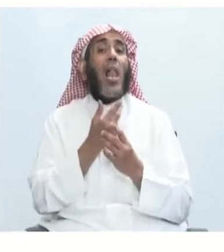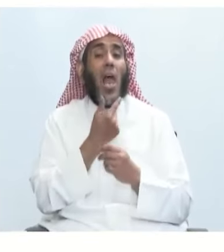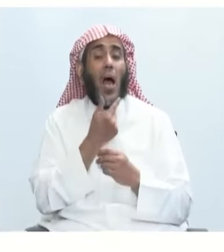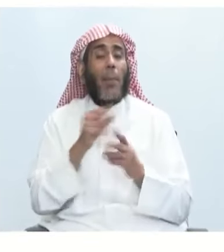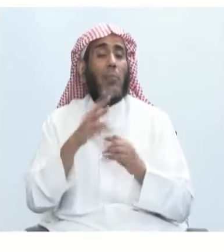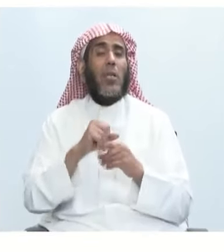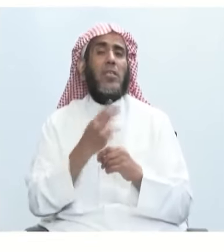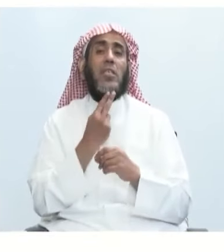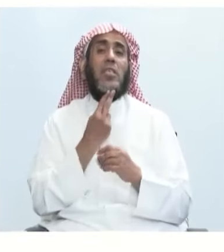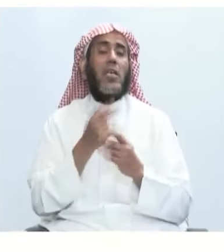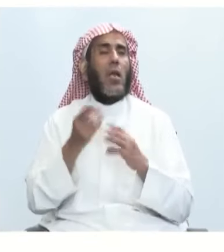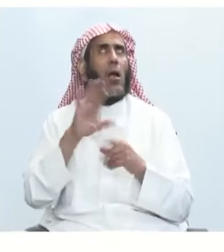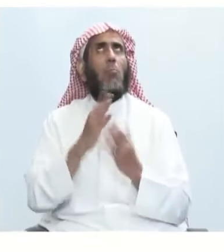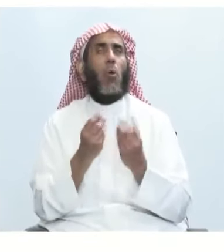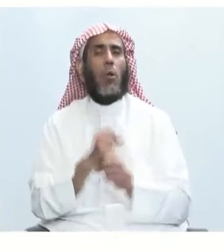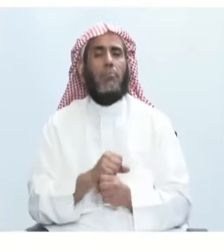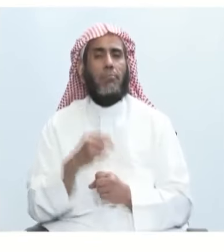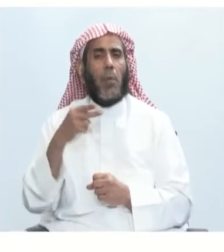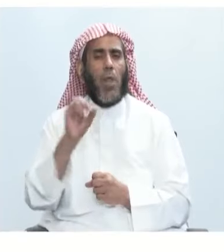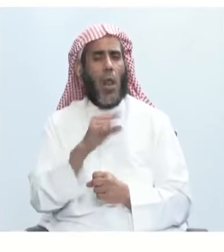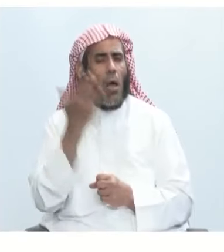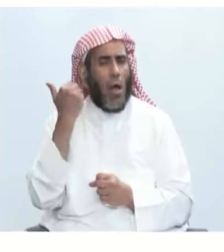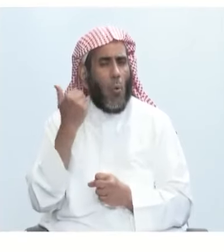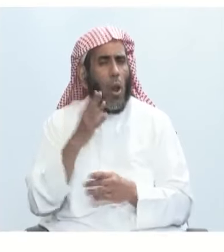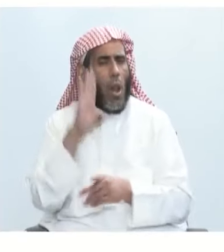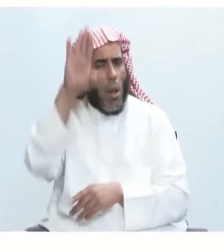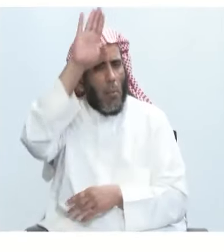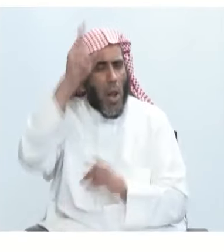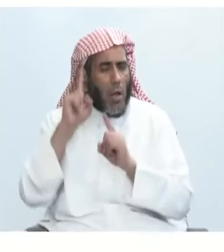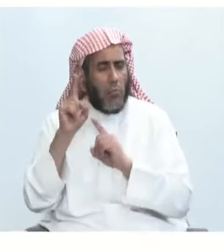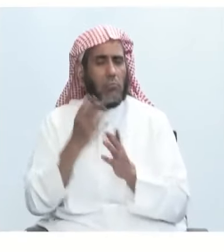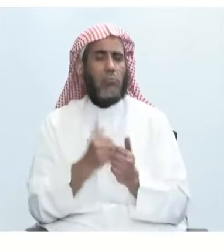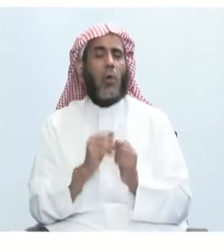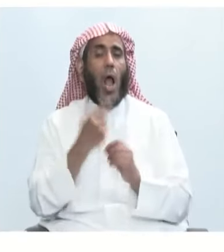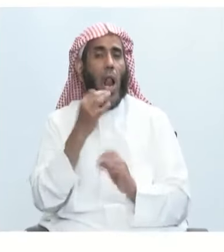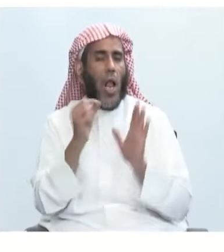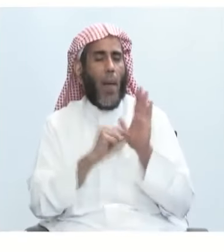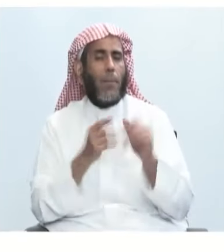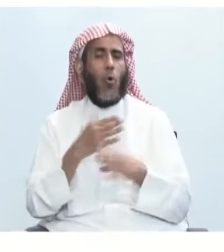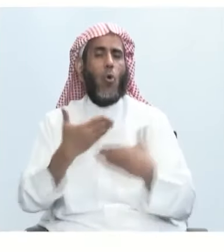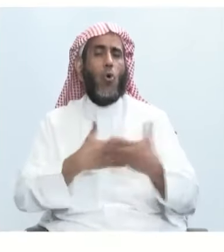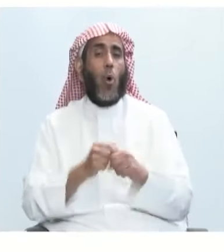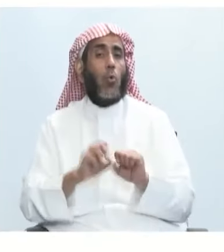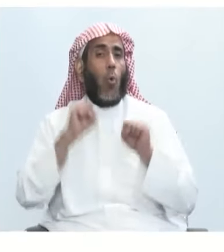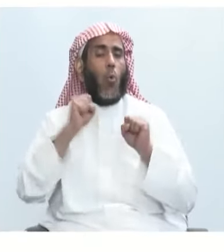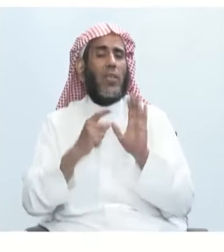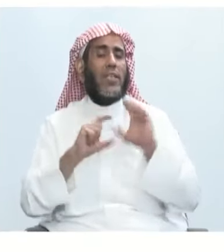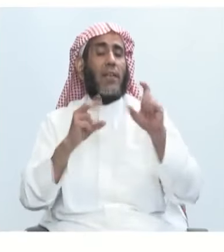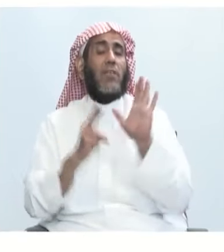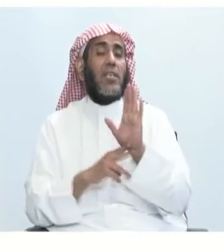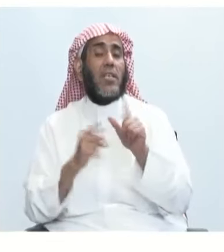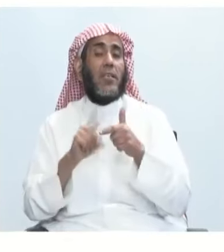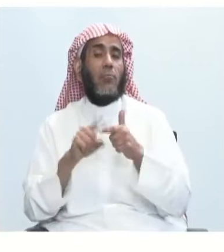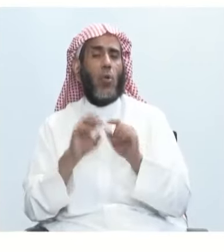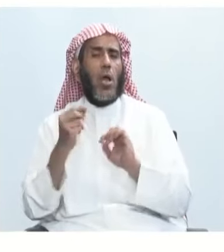في النص الاول تحليل اساليب الاقناع نقول هنا استخدم الدليل القراني وايضا الحوار وقوه الدليل في النص الثاني